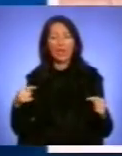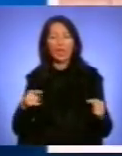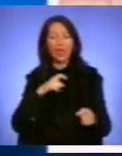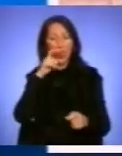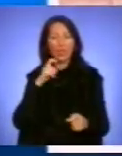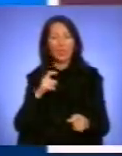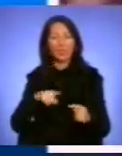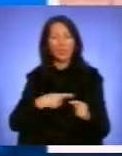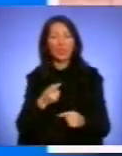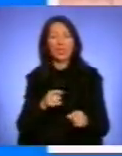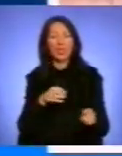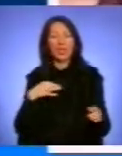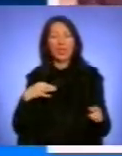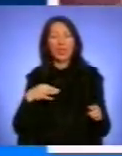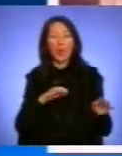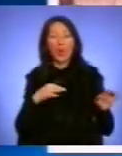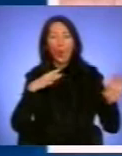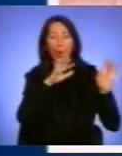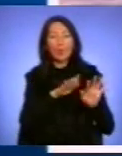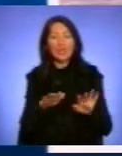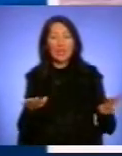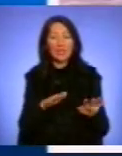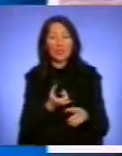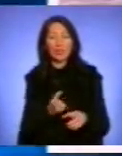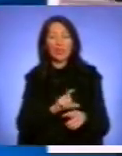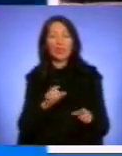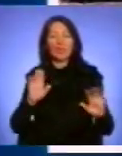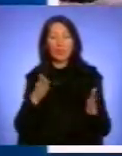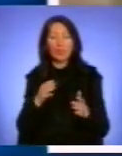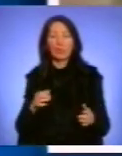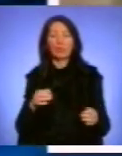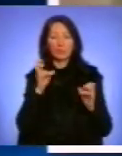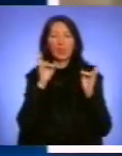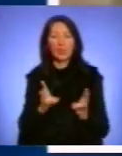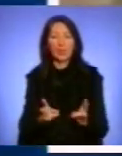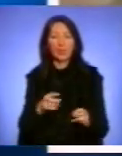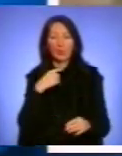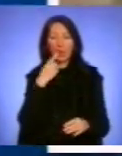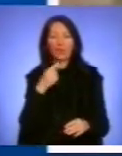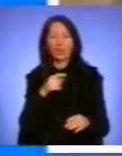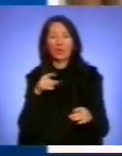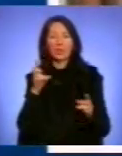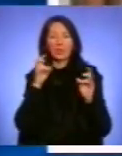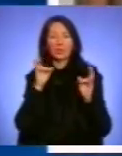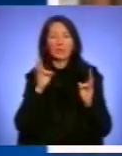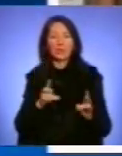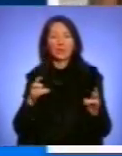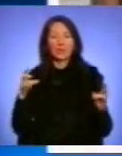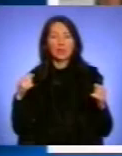Через ожеледицю більшає випадків вуличного травматизму, зазначають у травмпункті Тернопільської міської лікарні швидкої